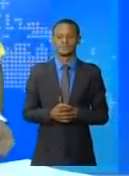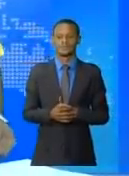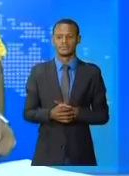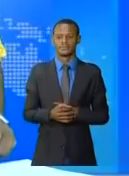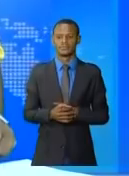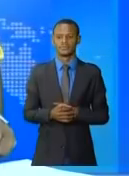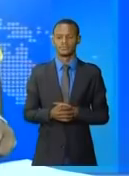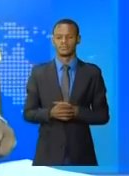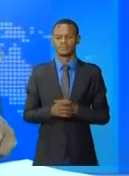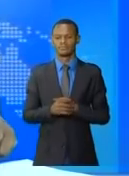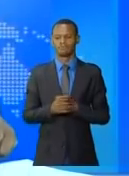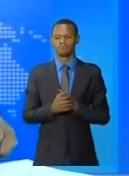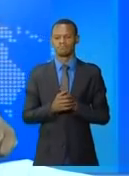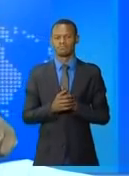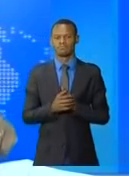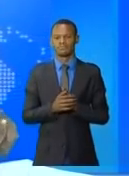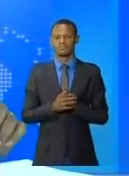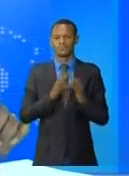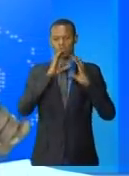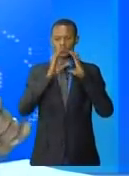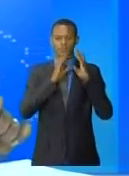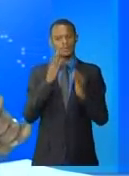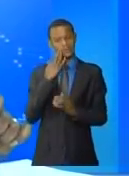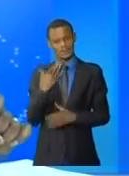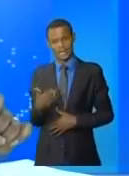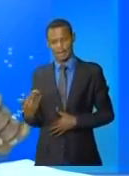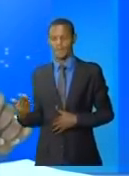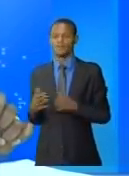Quelques communiqués nécrologiques avant de terminer ce journal. L'Union des